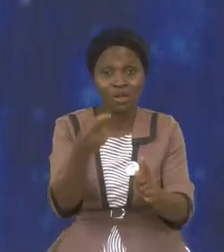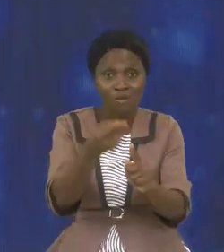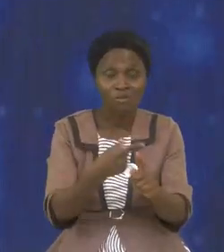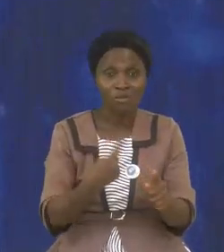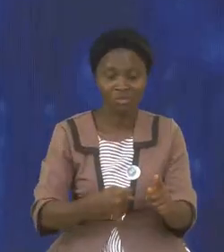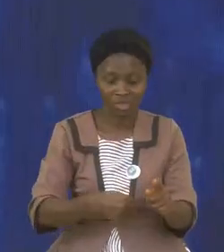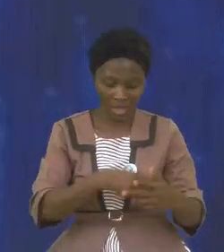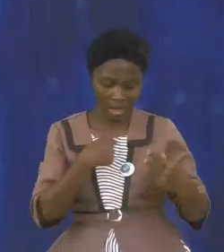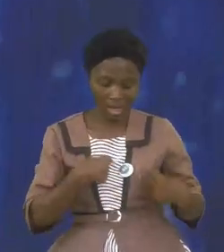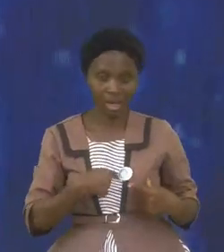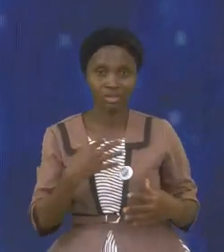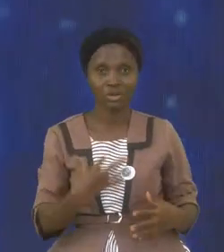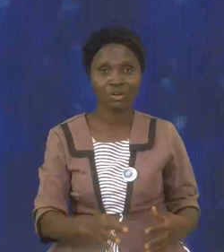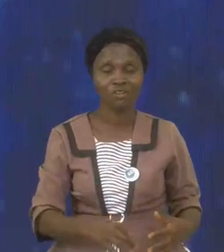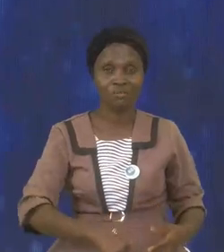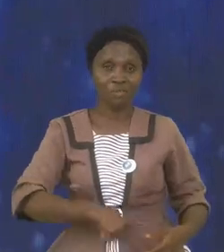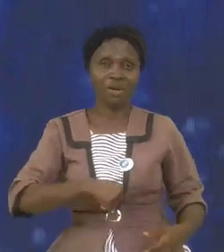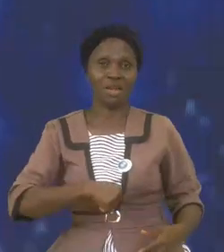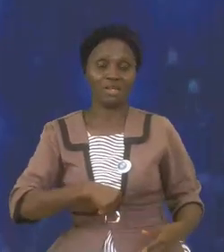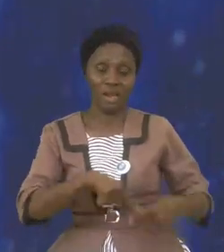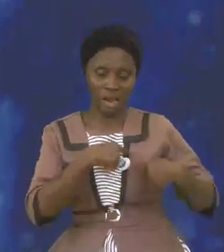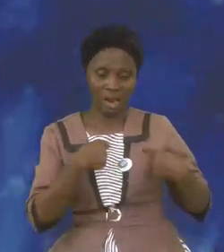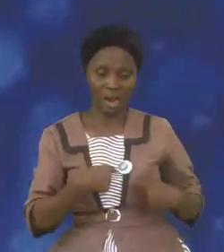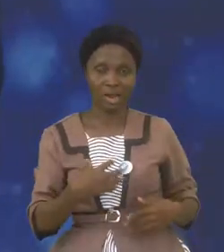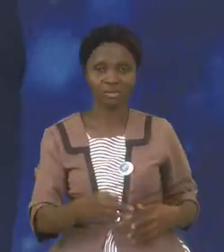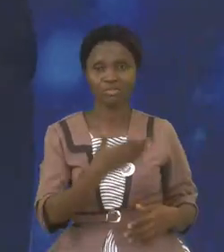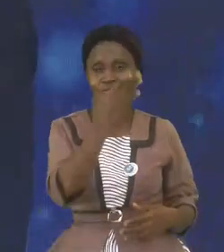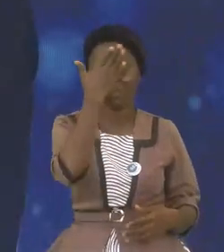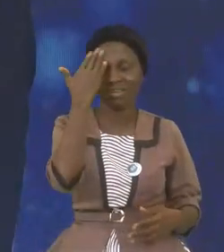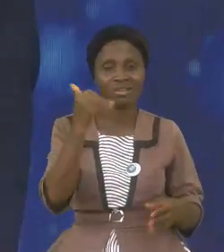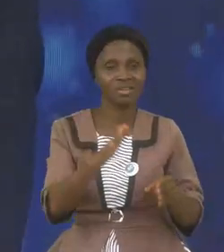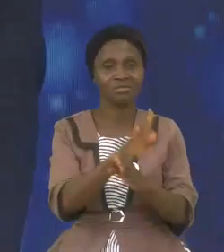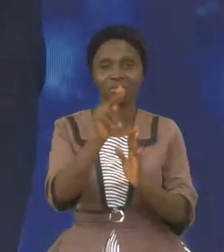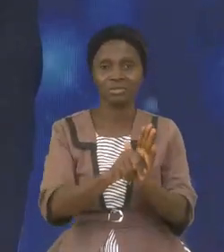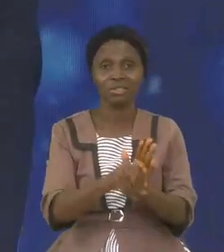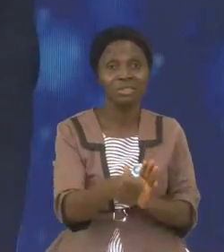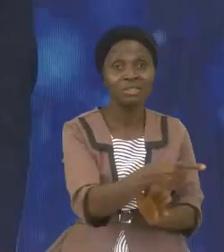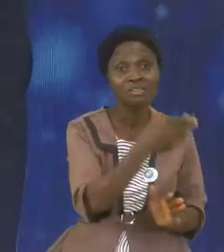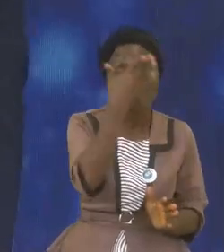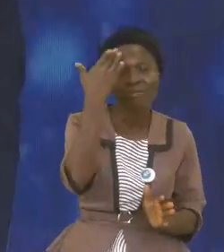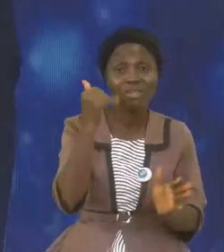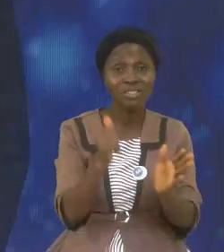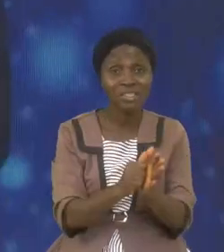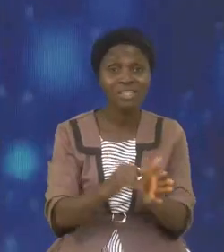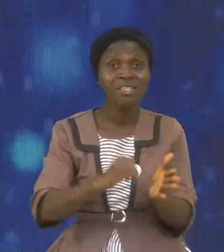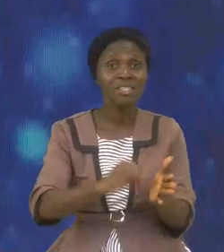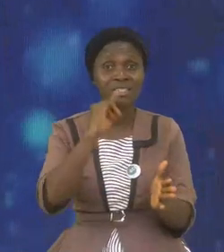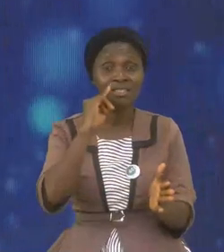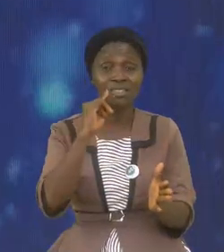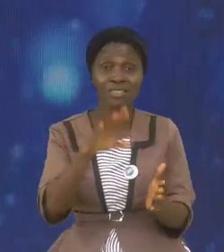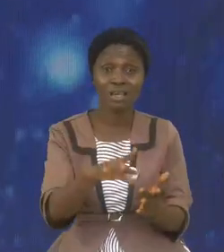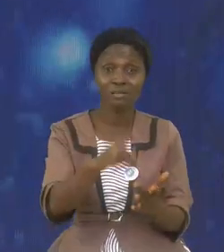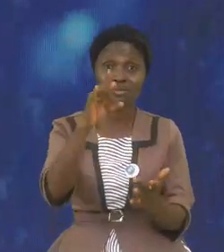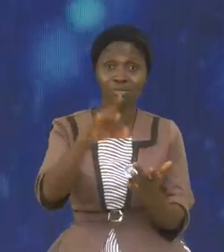rien qui ait changé dans leur vie. De leur cœur d'orgueil, le cœur d'oubli,